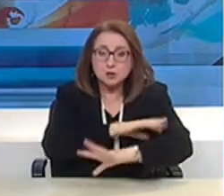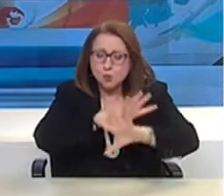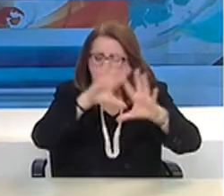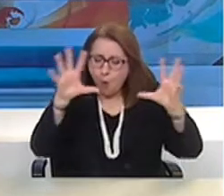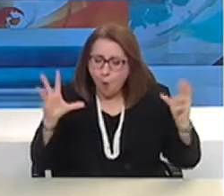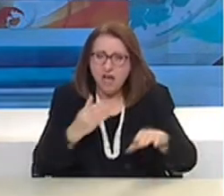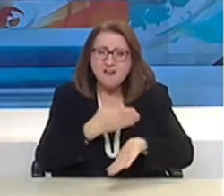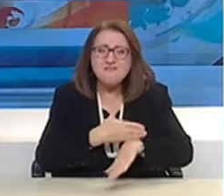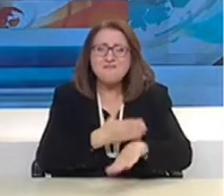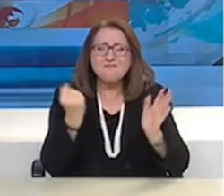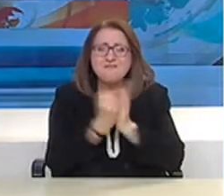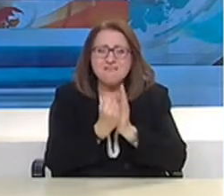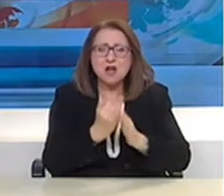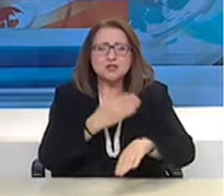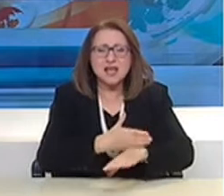ακολουθούν αυτά τα προϊόντα.